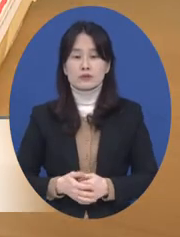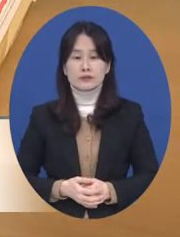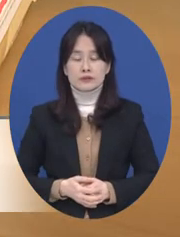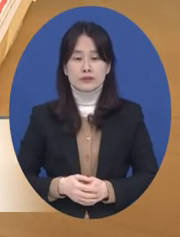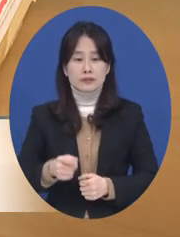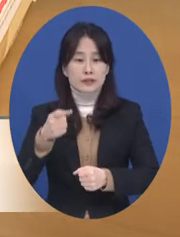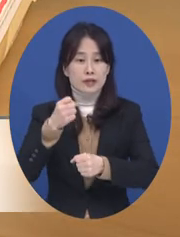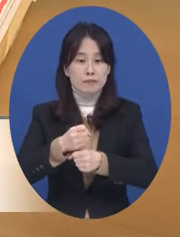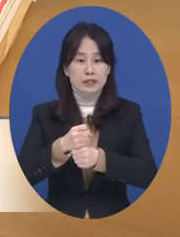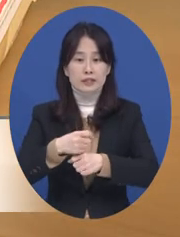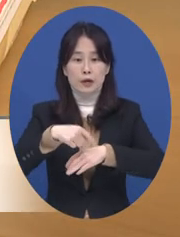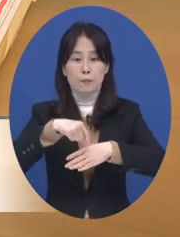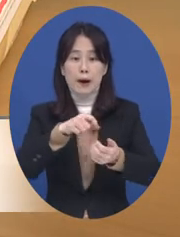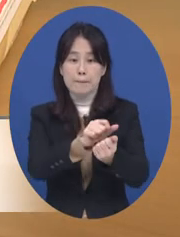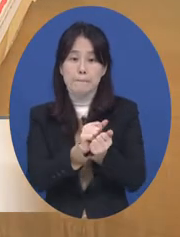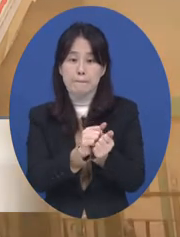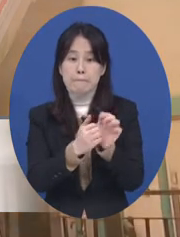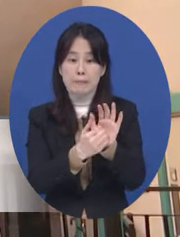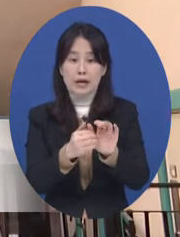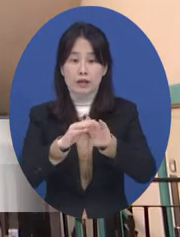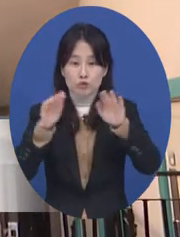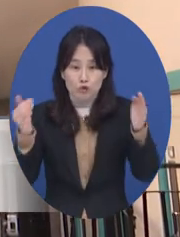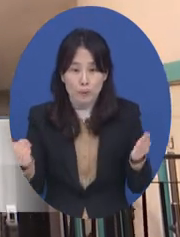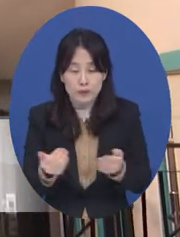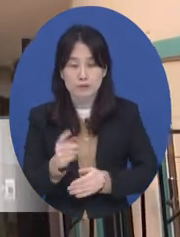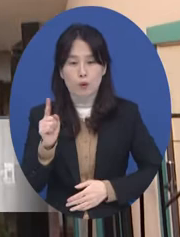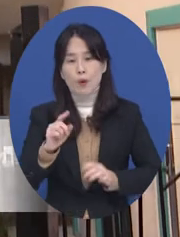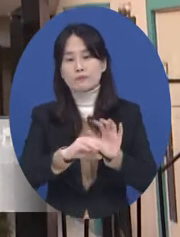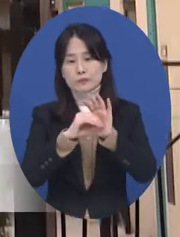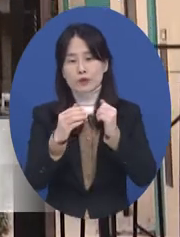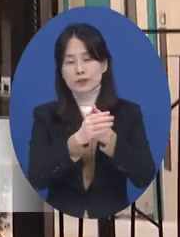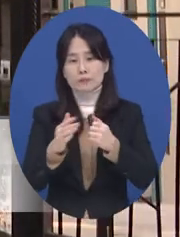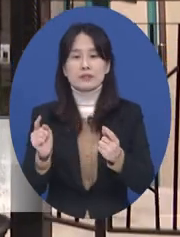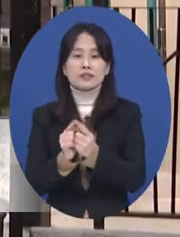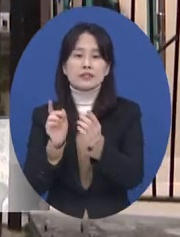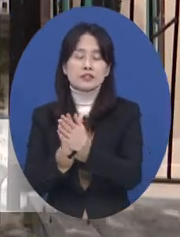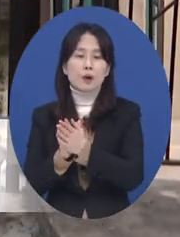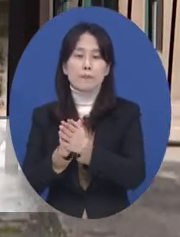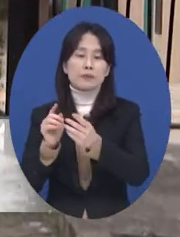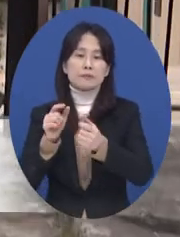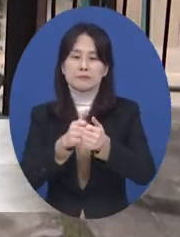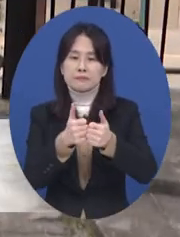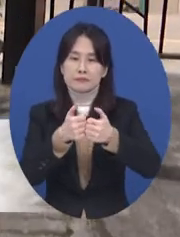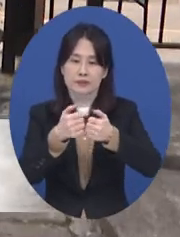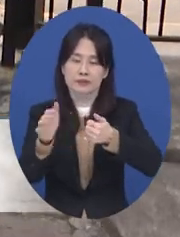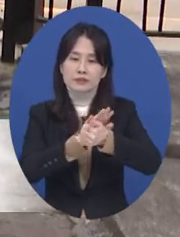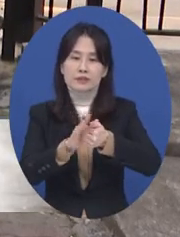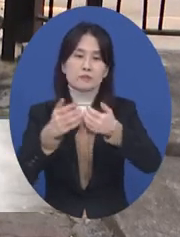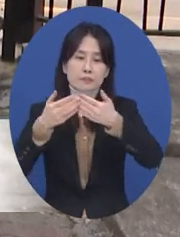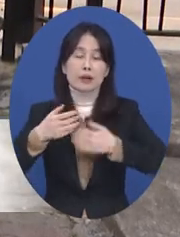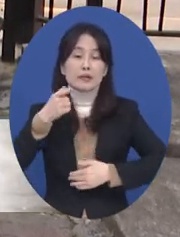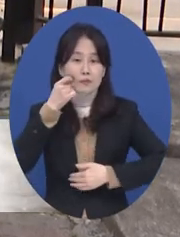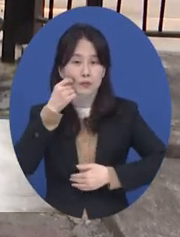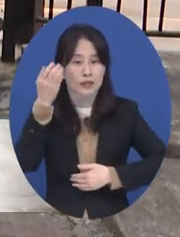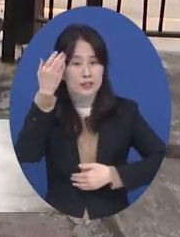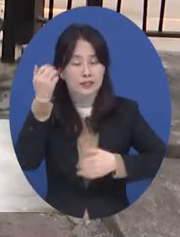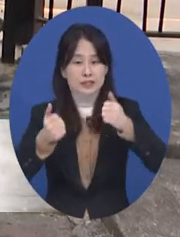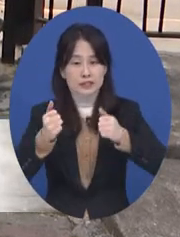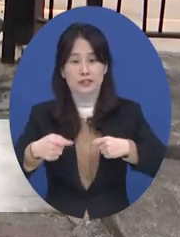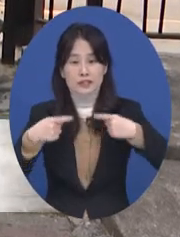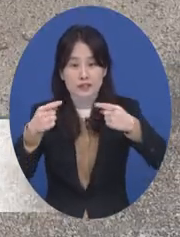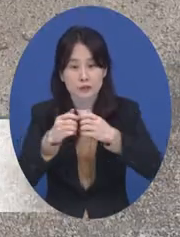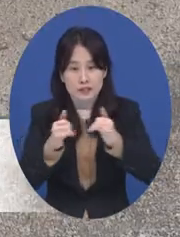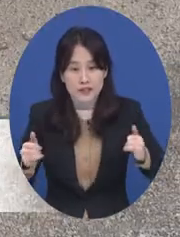만들어지는 마음 방역 꾸러미는 콜은 알구 로 인해 대면 상담 서비스를 받지 못하는 수험생 을 비롯한 청소년들의